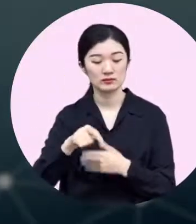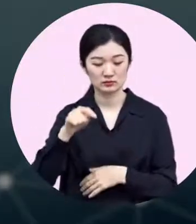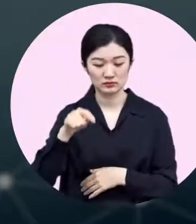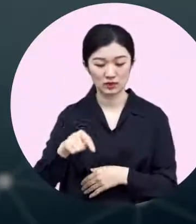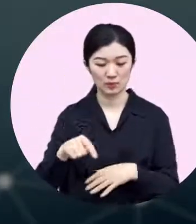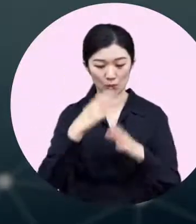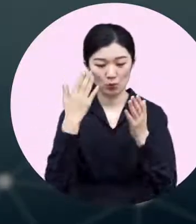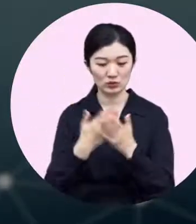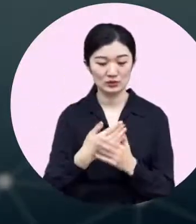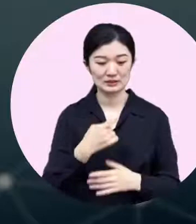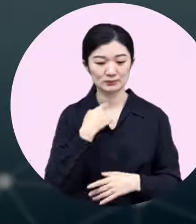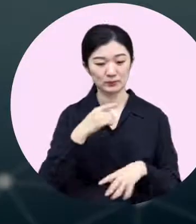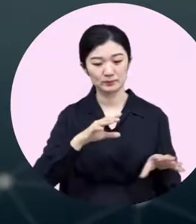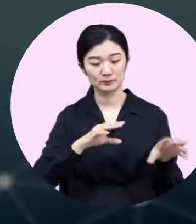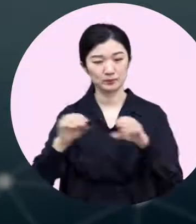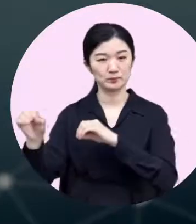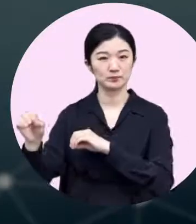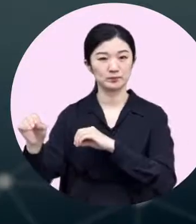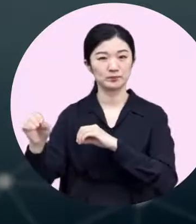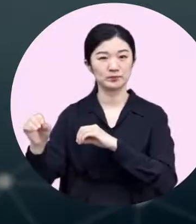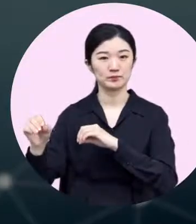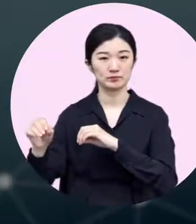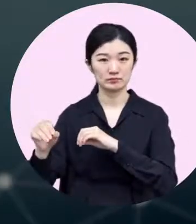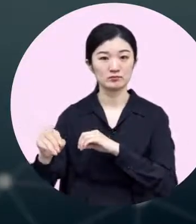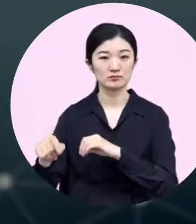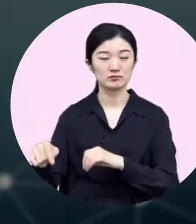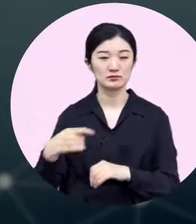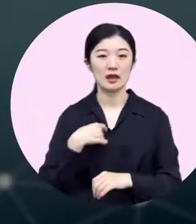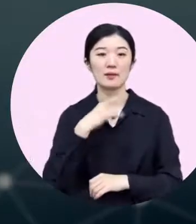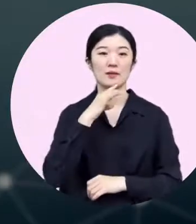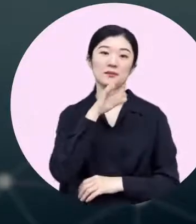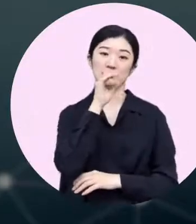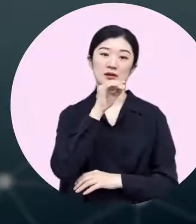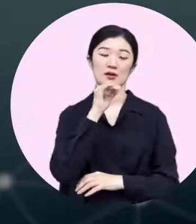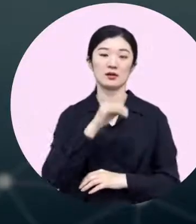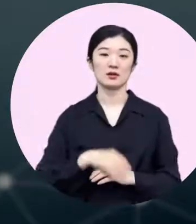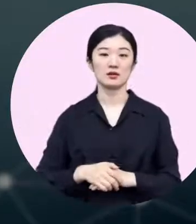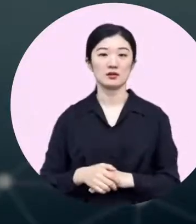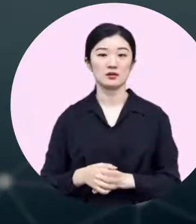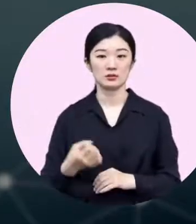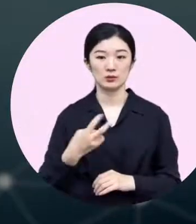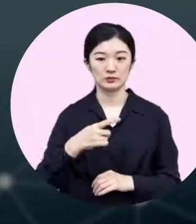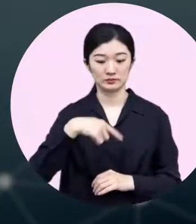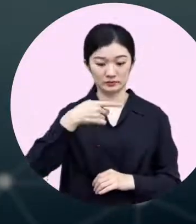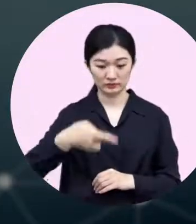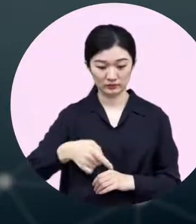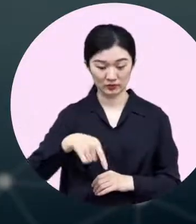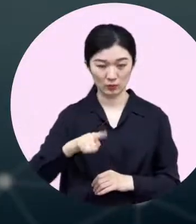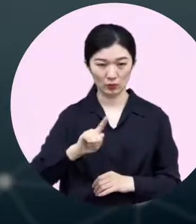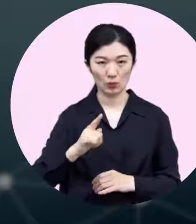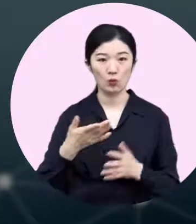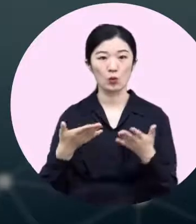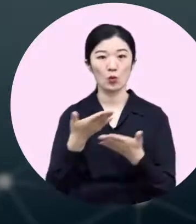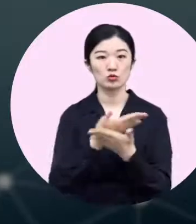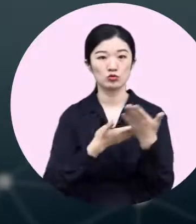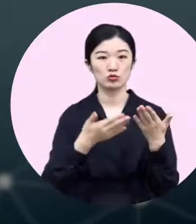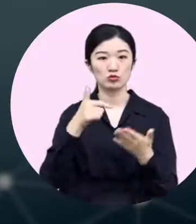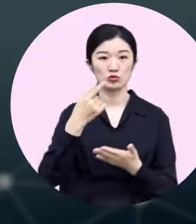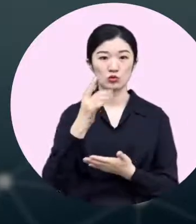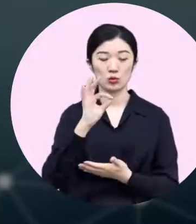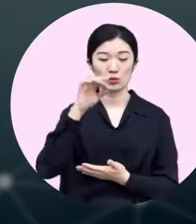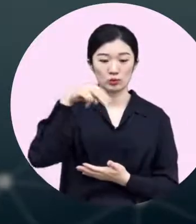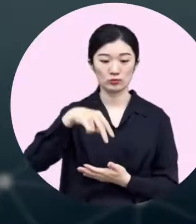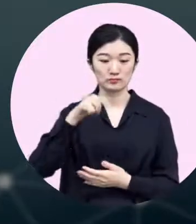모두 음소거 한번 눌러주시면 소리가 다 꺼진다는 거죠. 그 다음에 여러분 이제 아래에 공유라는 버튼 보이시죠? 공유